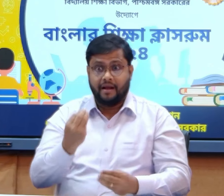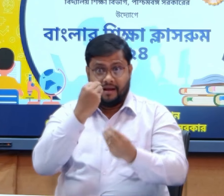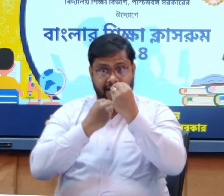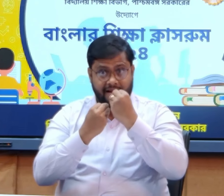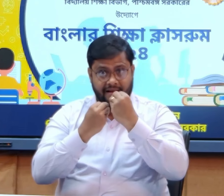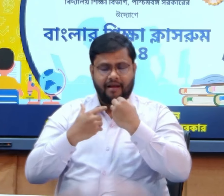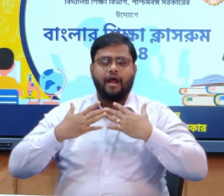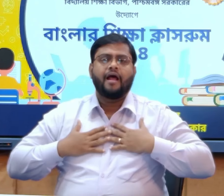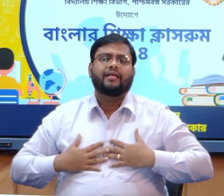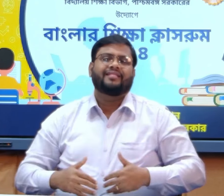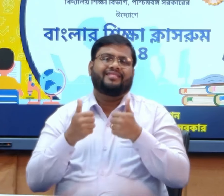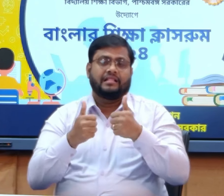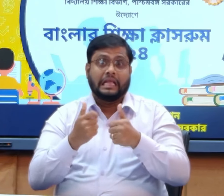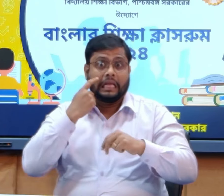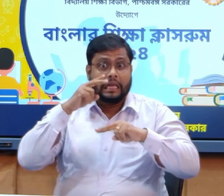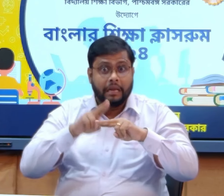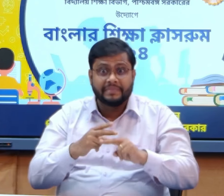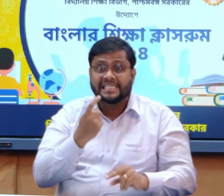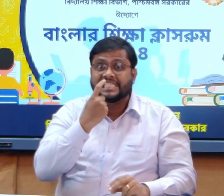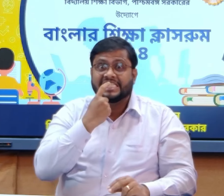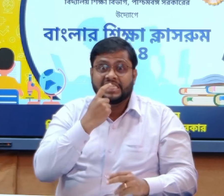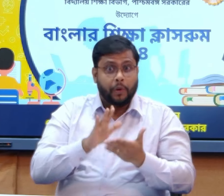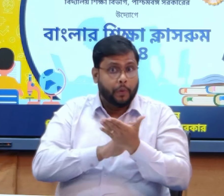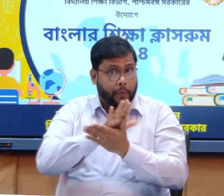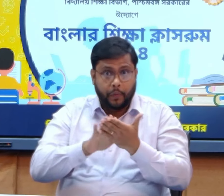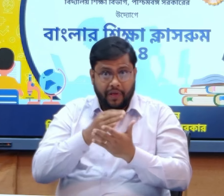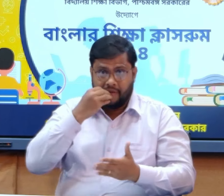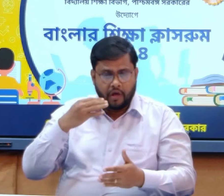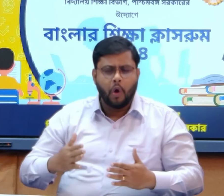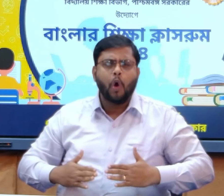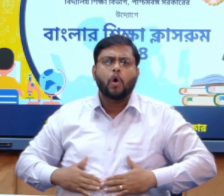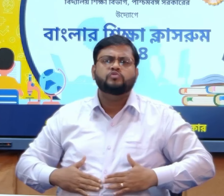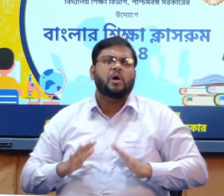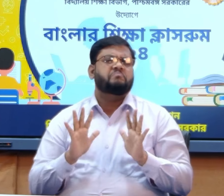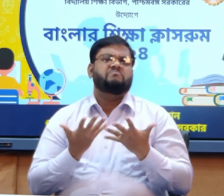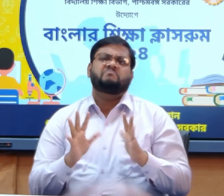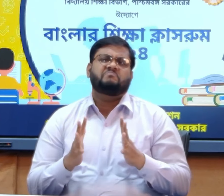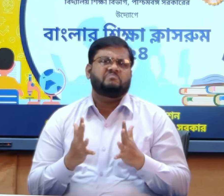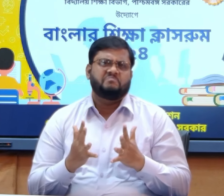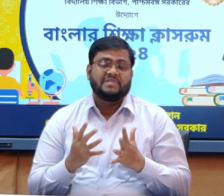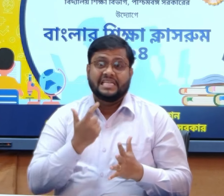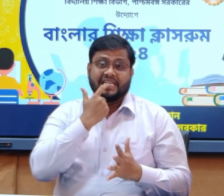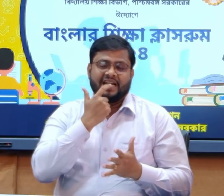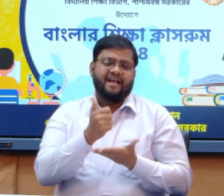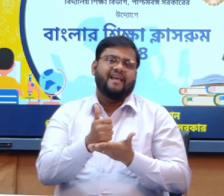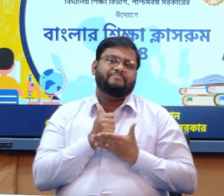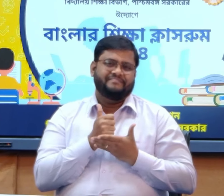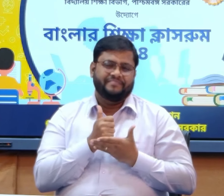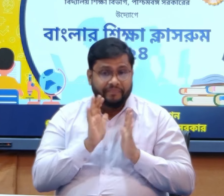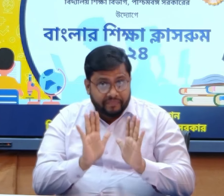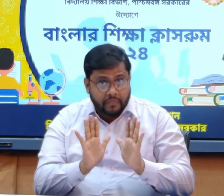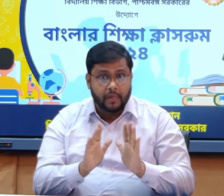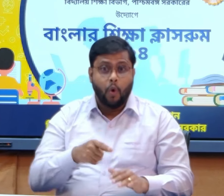করে যখন আমরা খাবারটা খাই দাঁত যদি এইটাকে না চেবায় না ভাঙ্গে আমাদের তো খাবার হজমই হবে